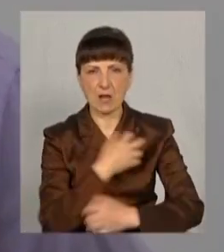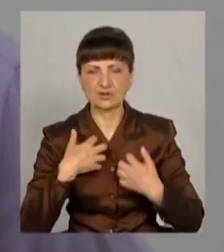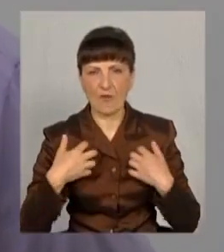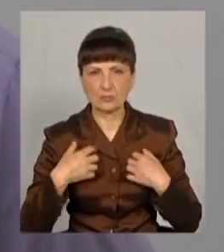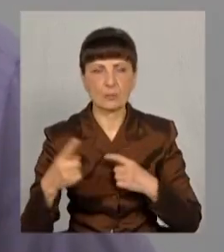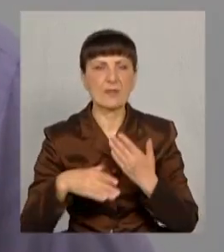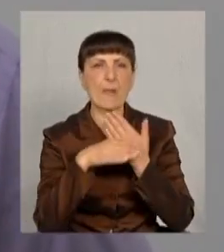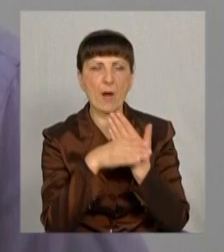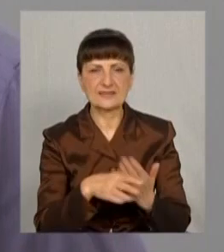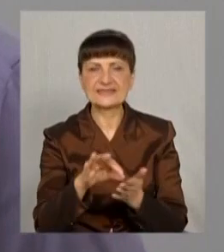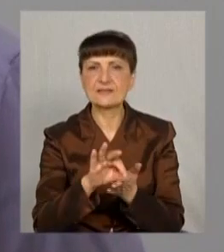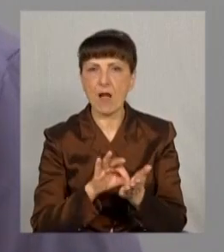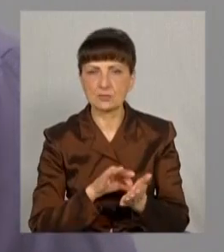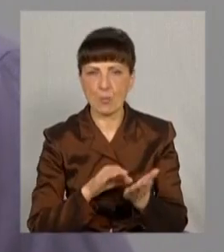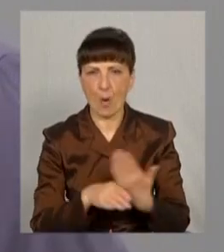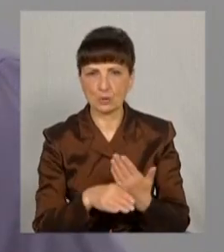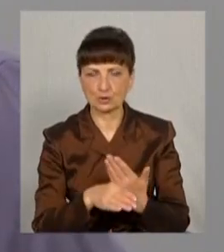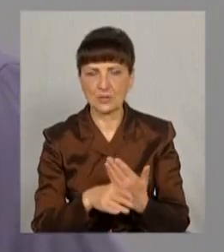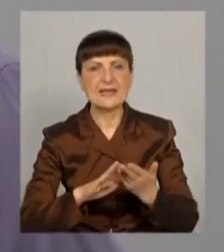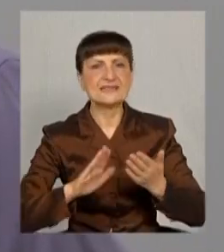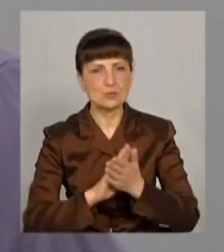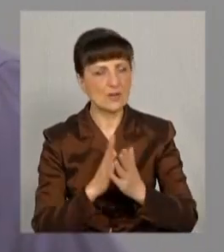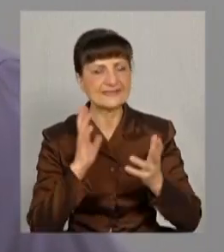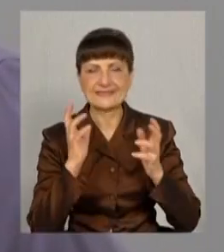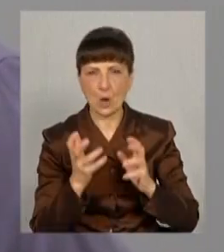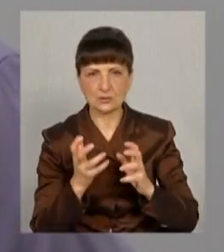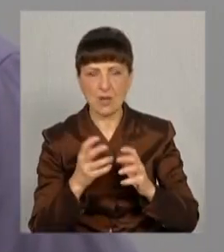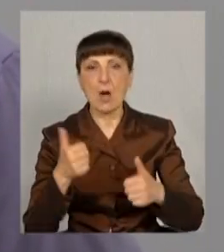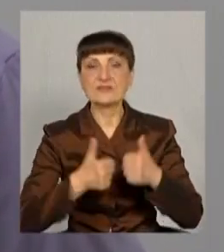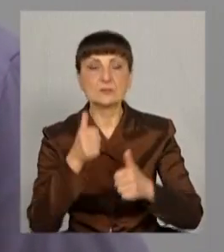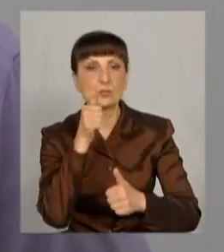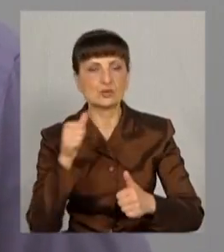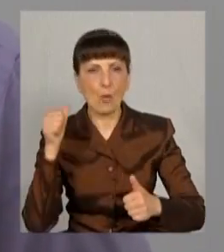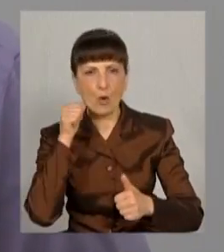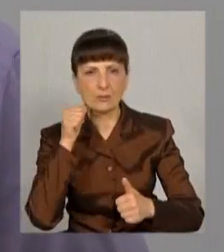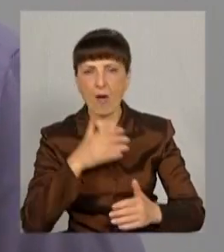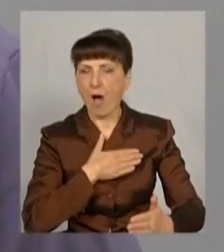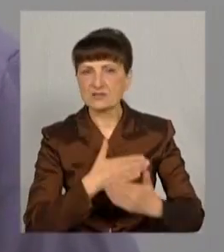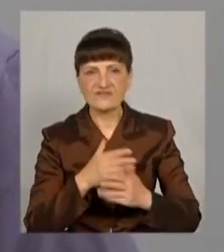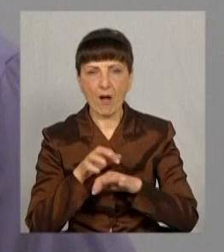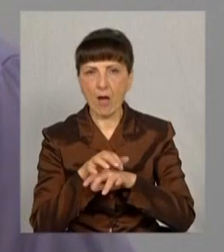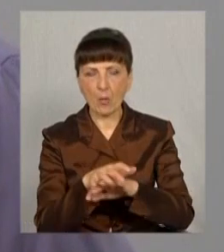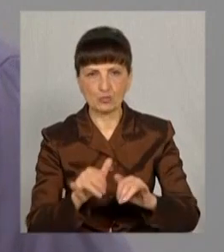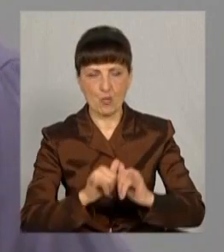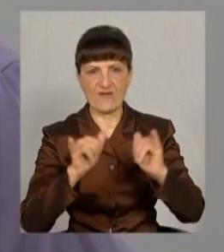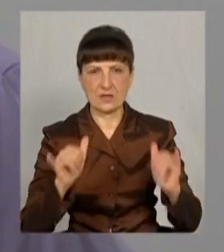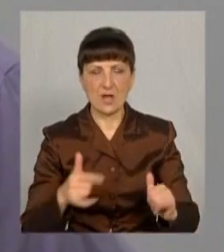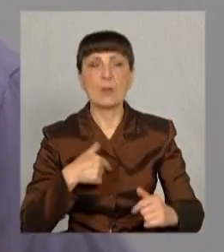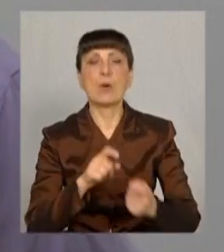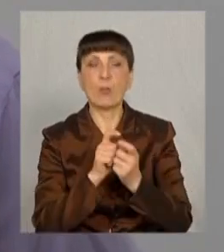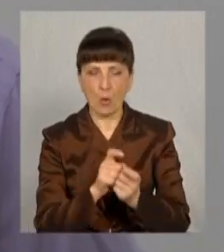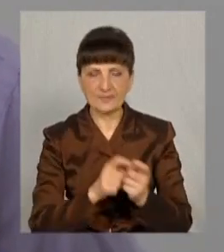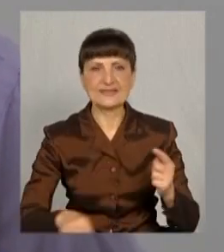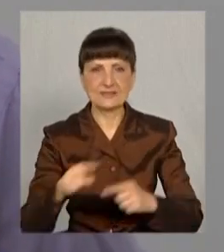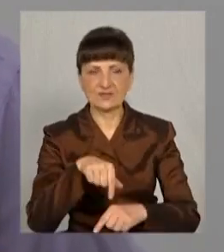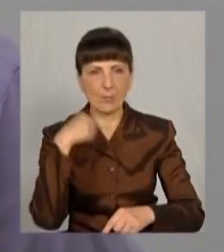они оказали своевременную медицинскую помощь ситуация серьезная по сравнению с прошлым годом активность каракурта возросла Мы боремся с